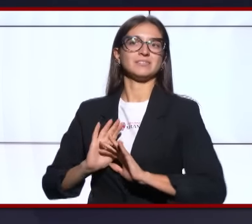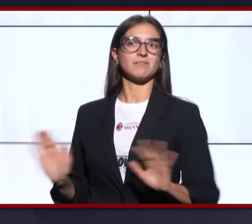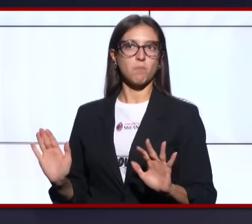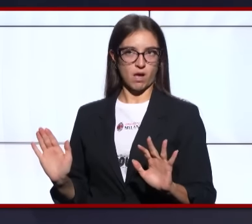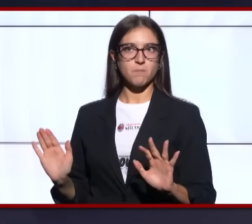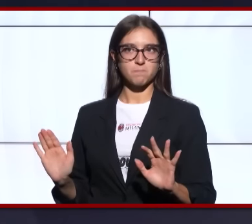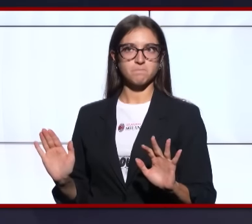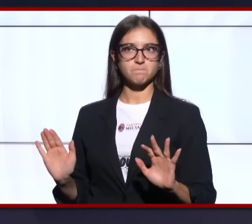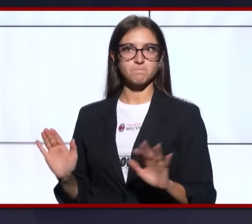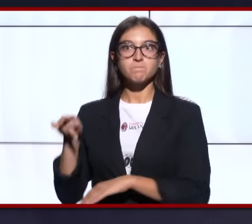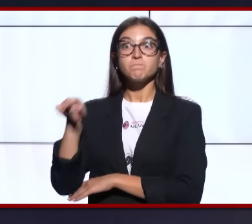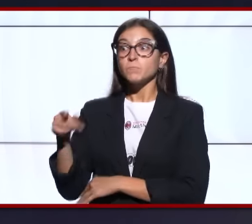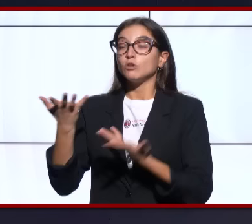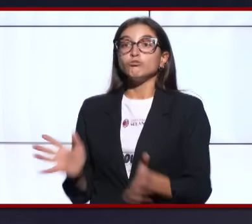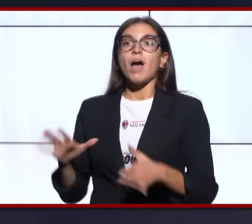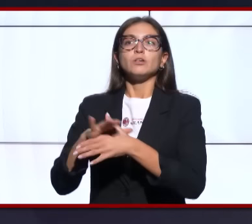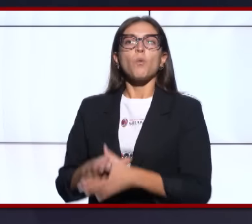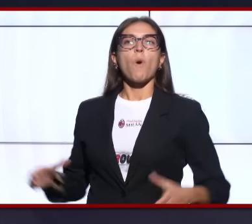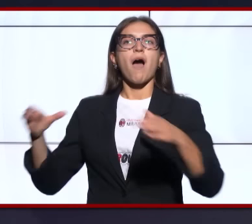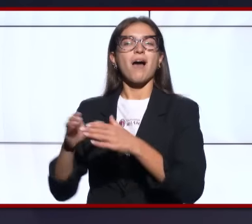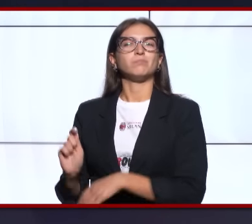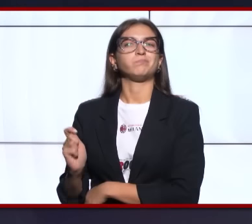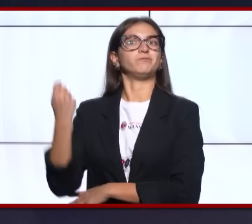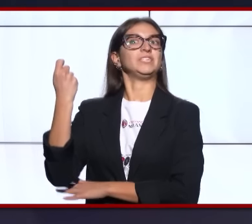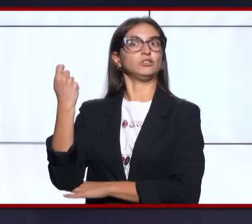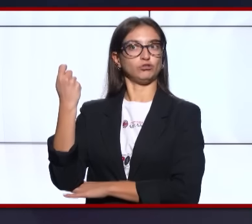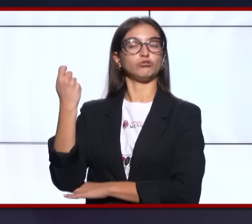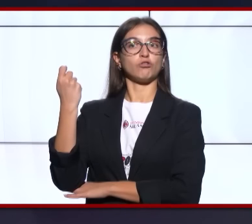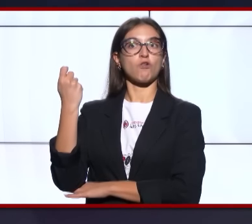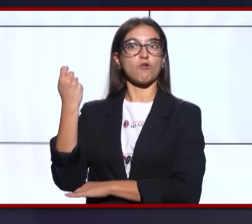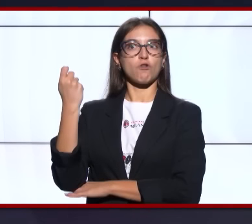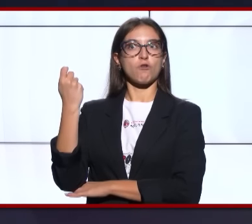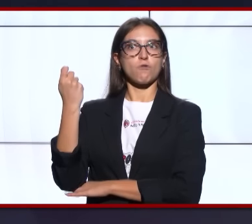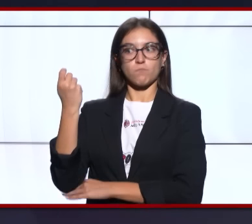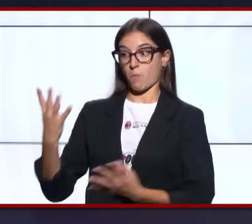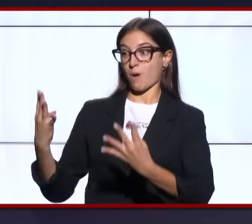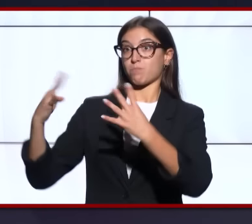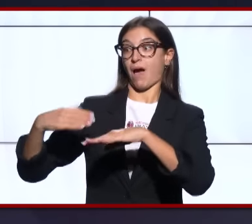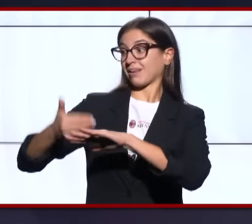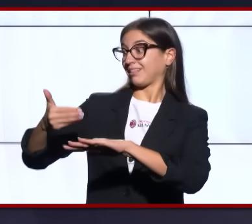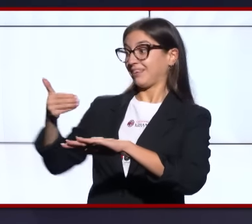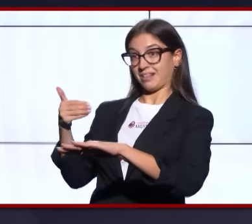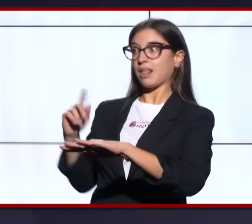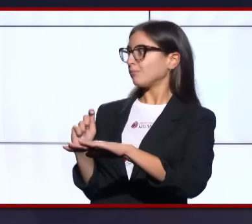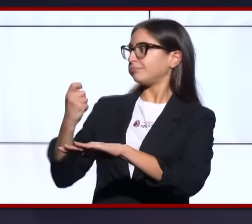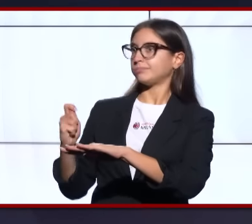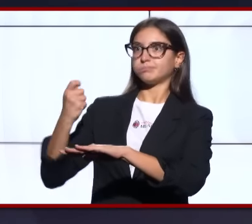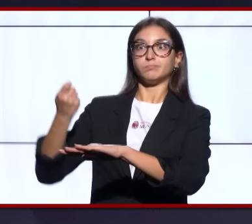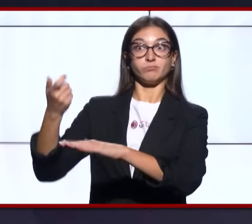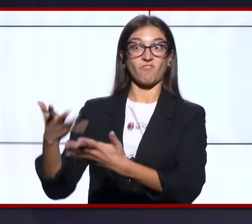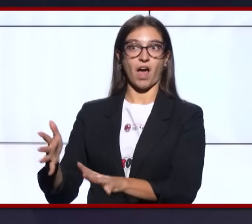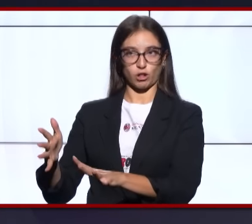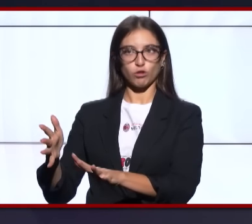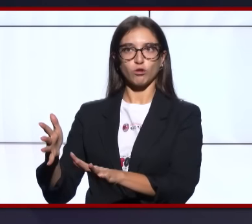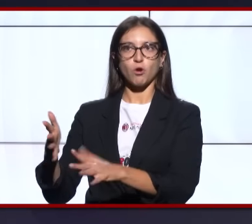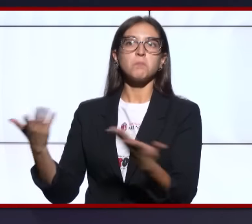Eh che ha vinto eh bene le le le partite che che ha vinto eh